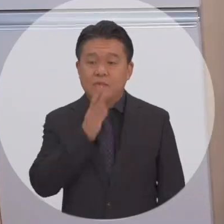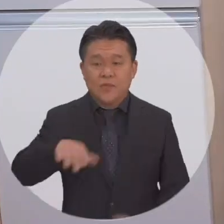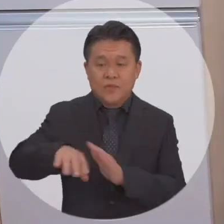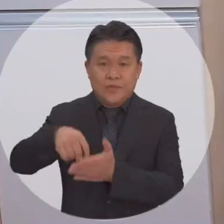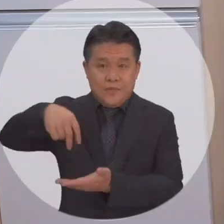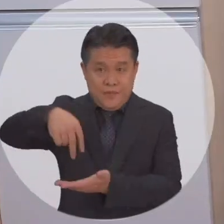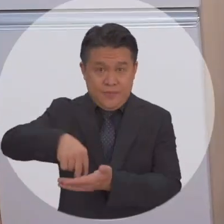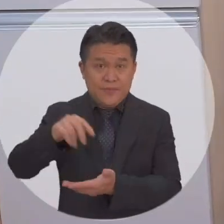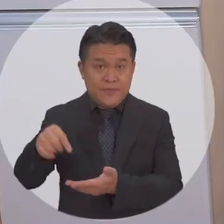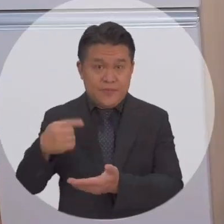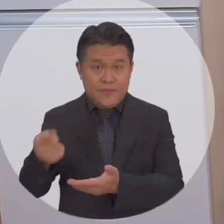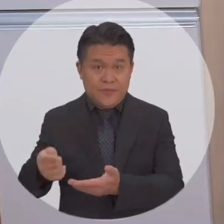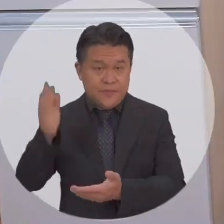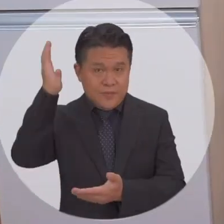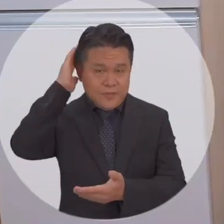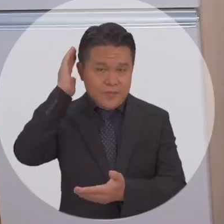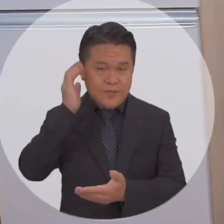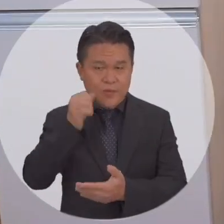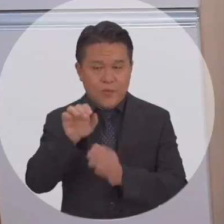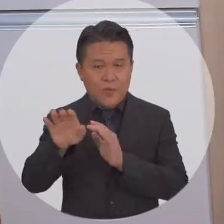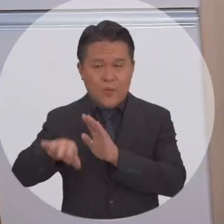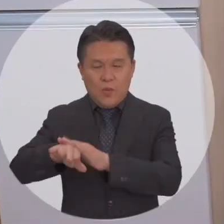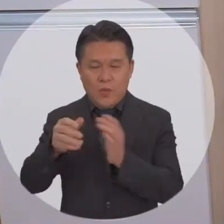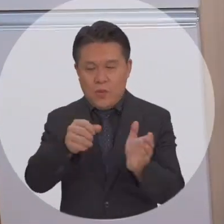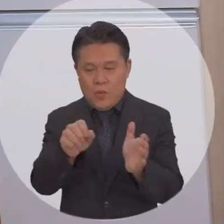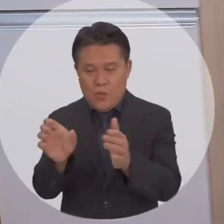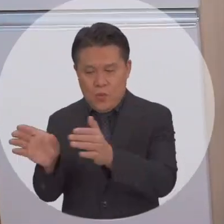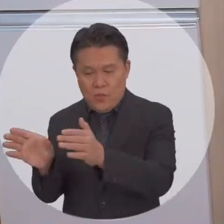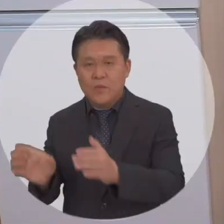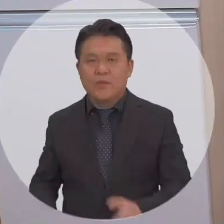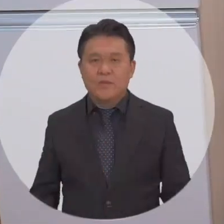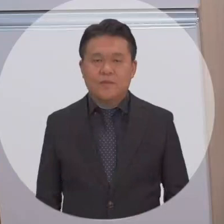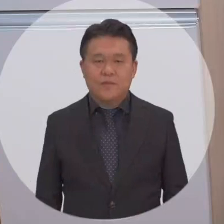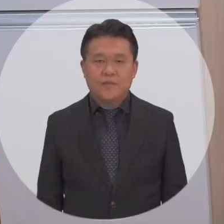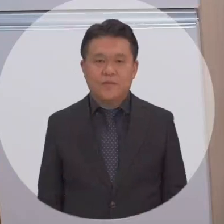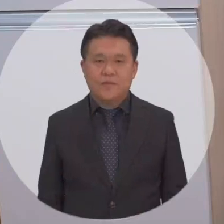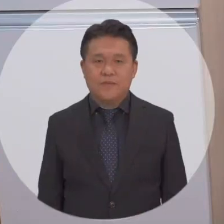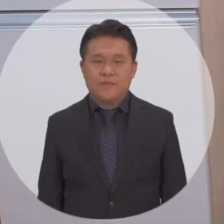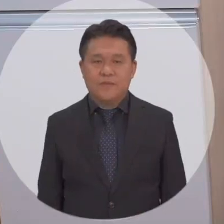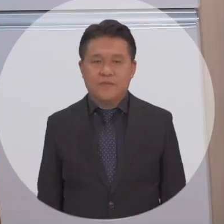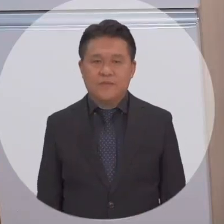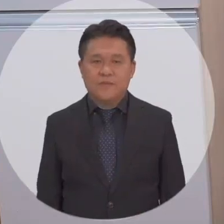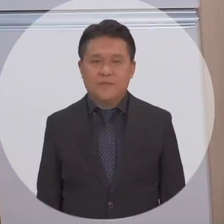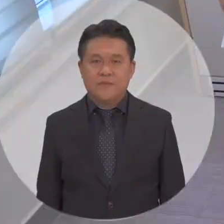대상자의 오른쪽에 서서 대상자의 머리를 오른쪽으로 돌려줍니다.